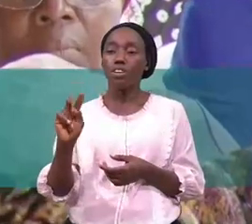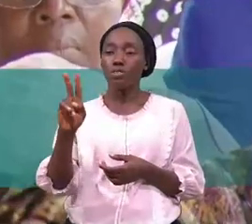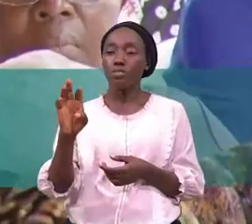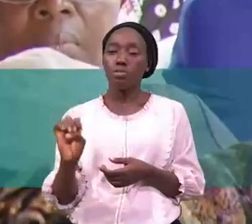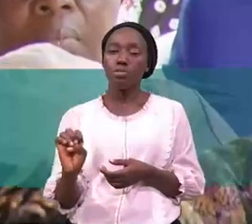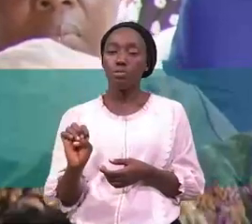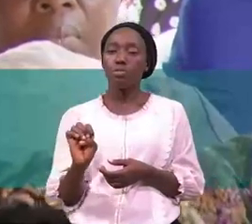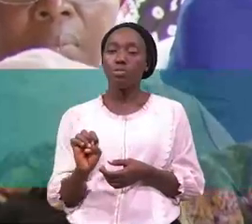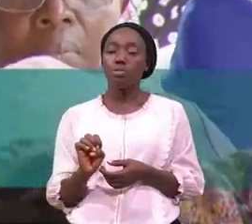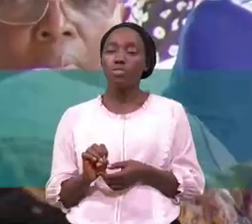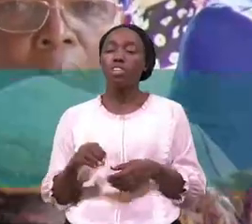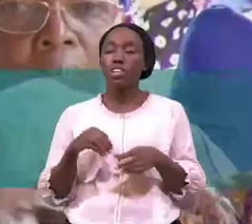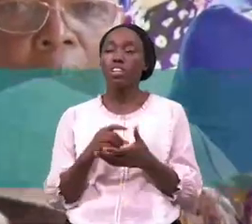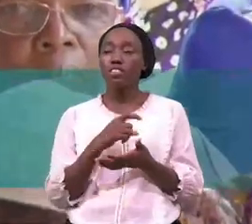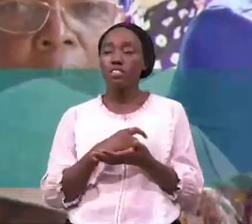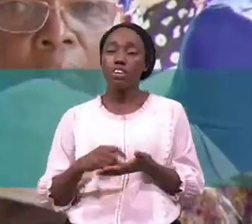4.